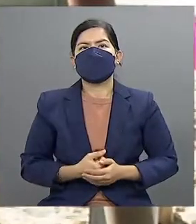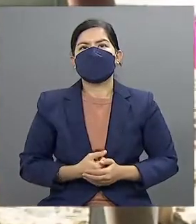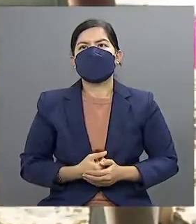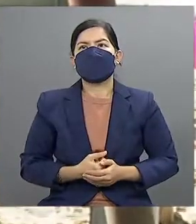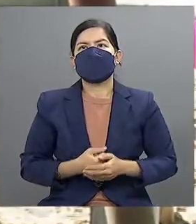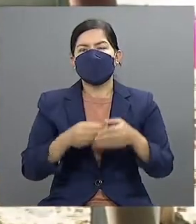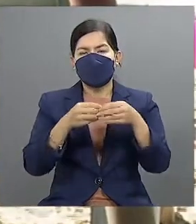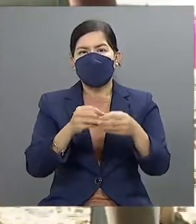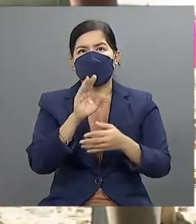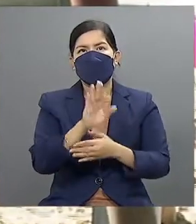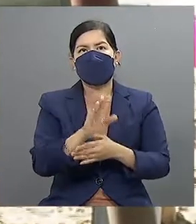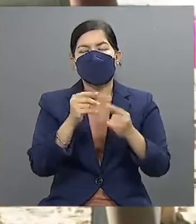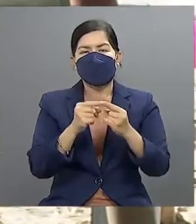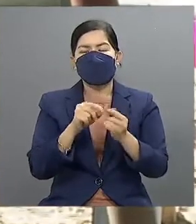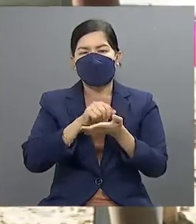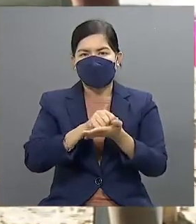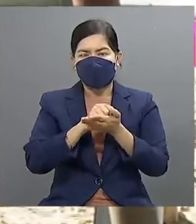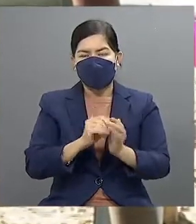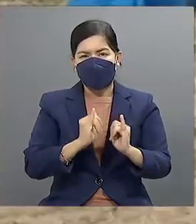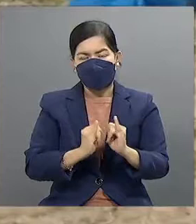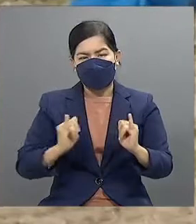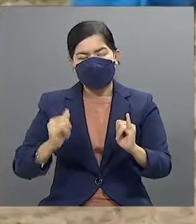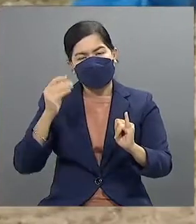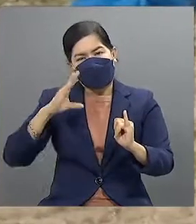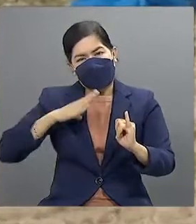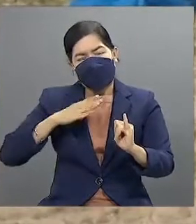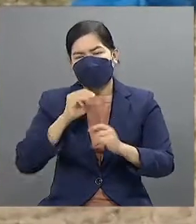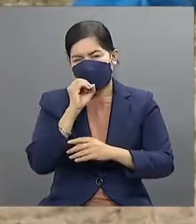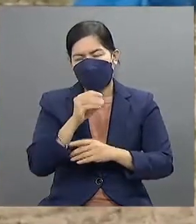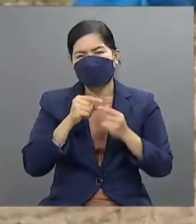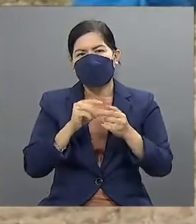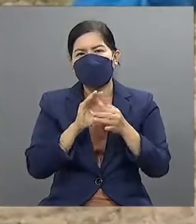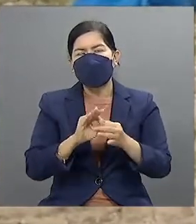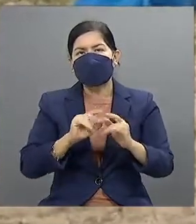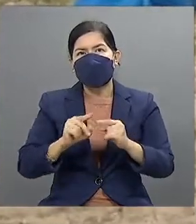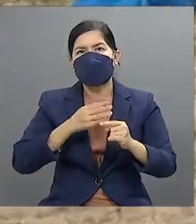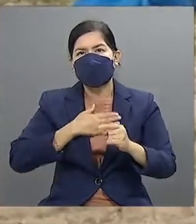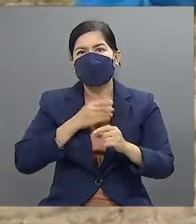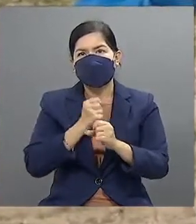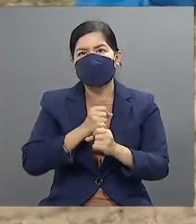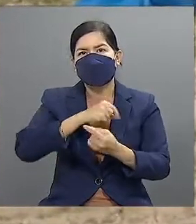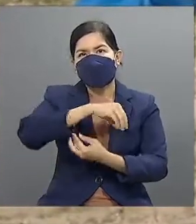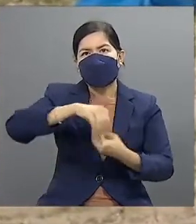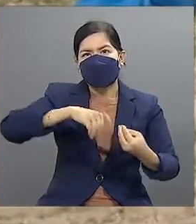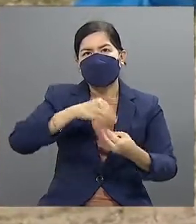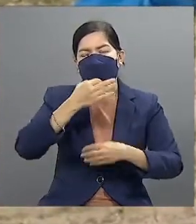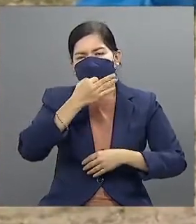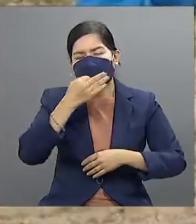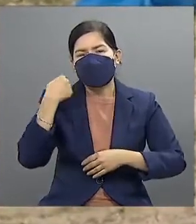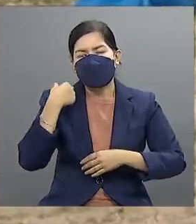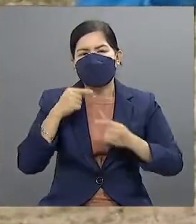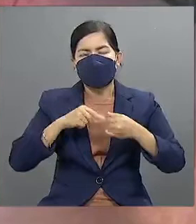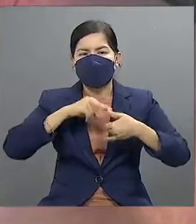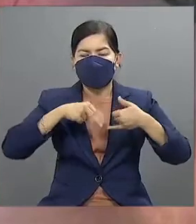ค่ะบอกว่ารู้สึกกังวลเหมือนกันแต่ก็ต้องทำมาหากินแล้วก็ต้องระมัดระวังตัวเองมากขึ้นนะคะซึ่งก็เชื่อว่าจะสามารถป้องกันตัวเอง